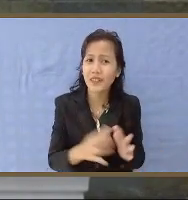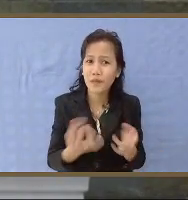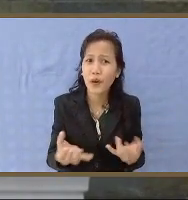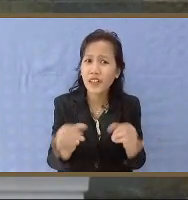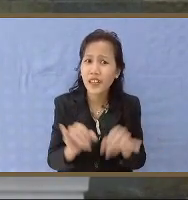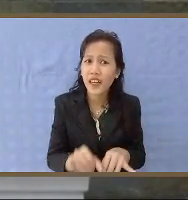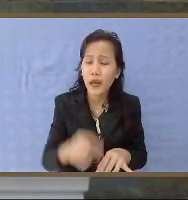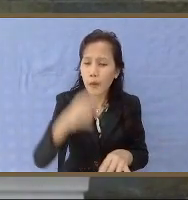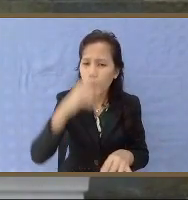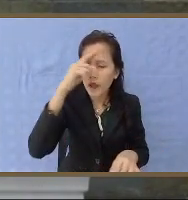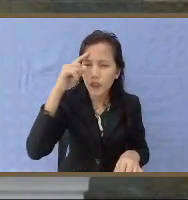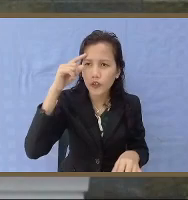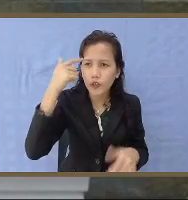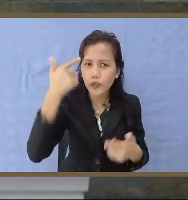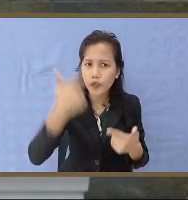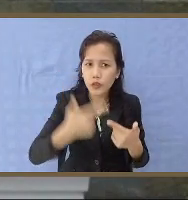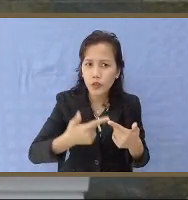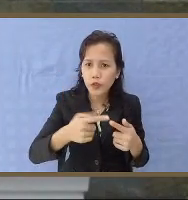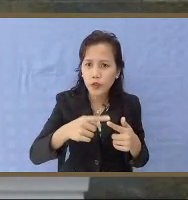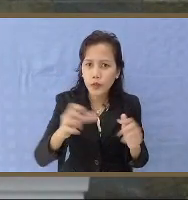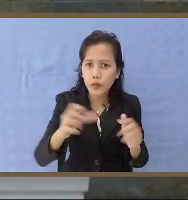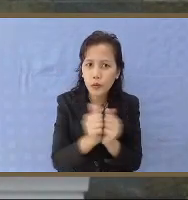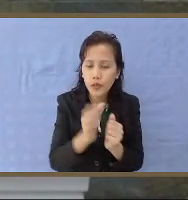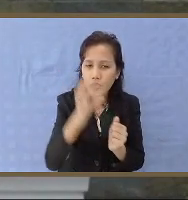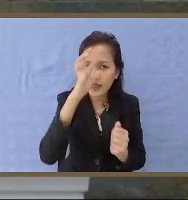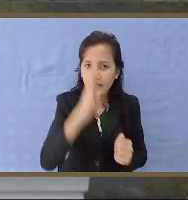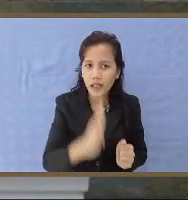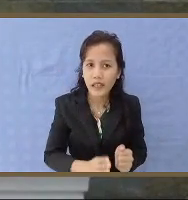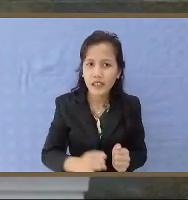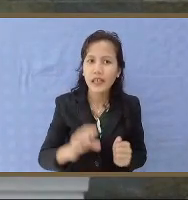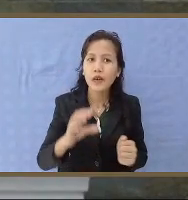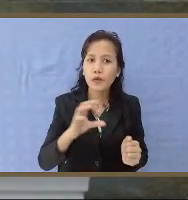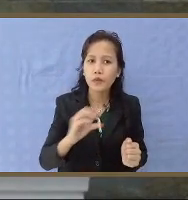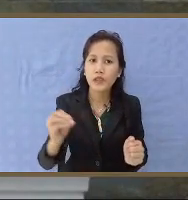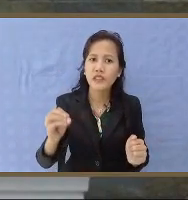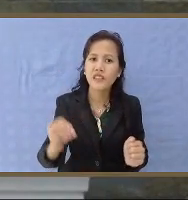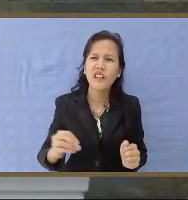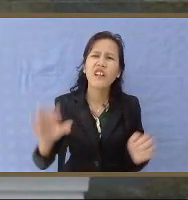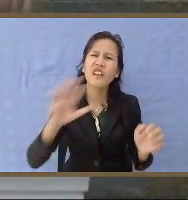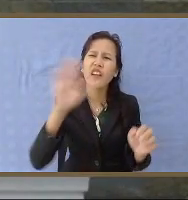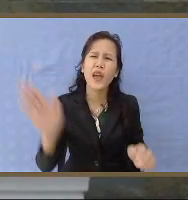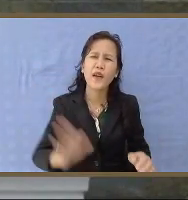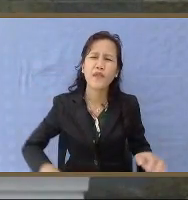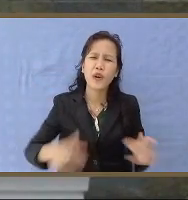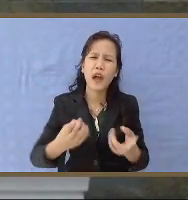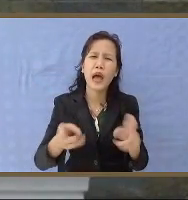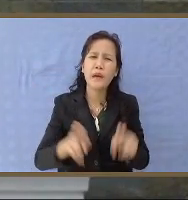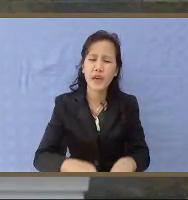will never happen, mga kapatid, if your heart is away from God.